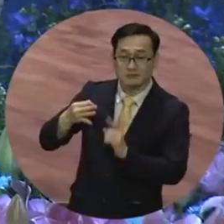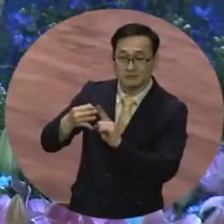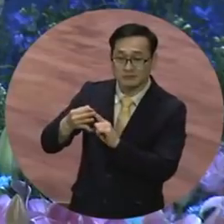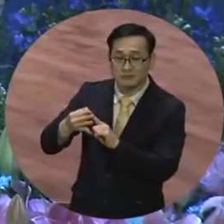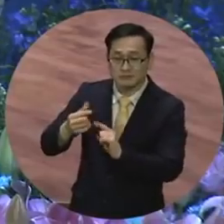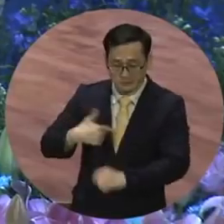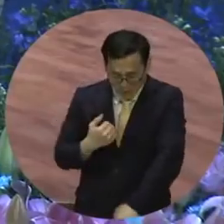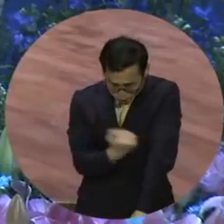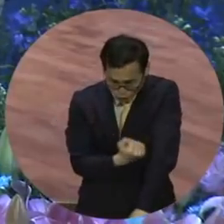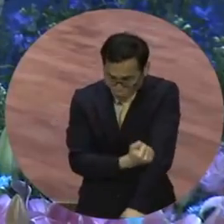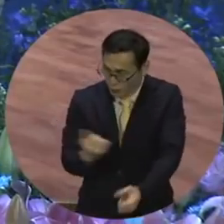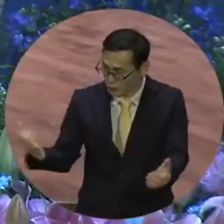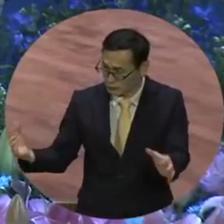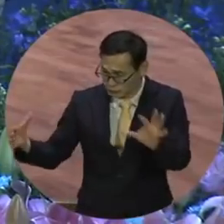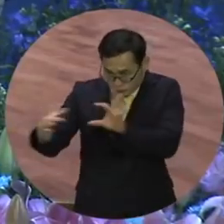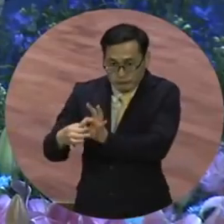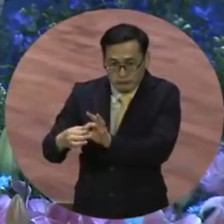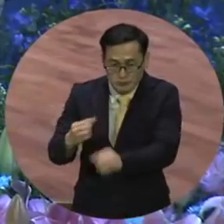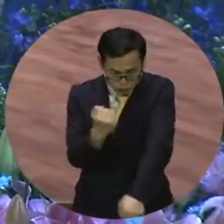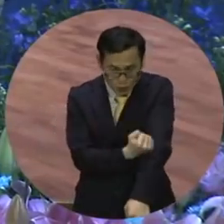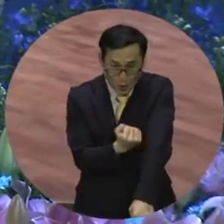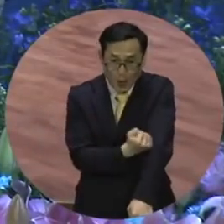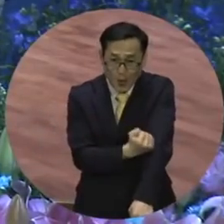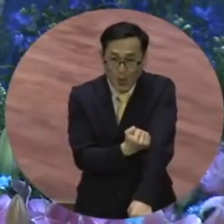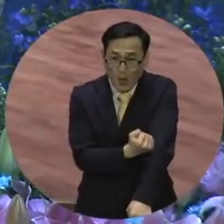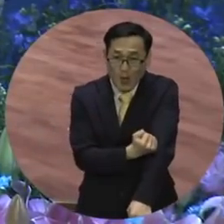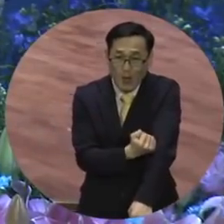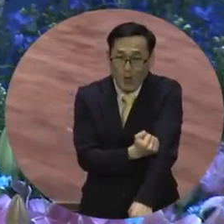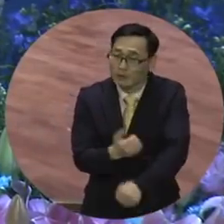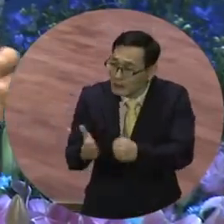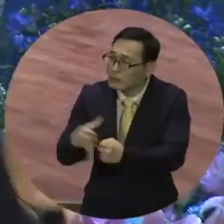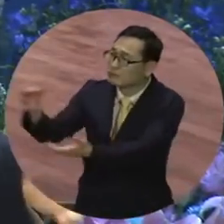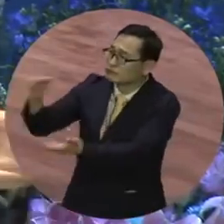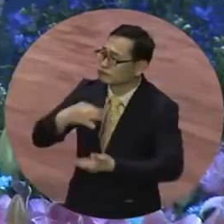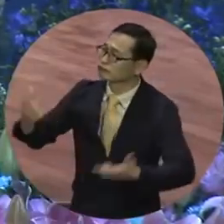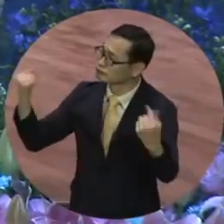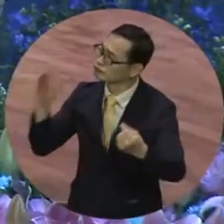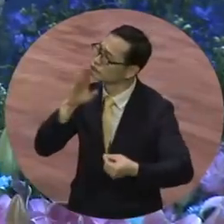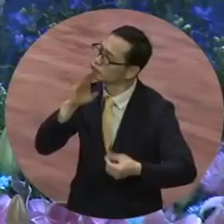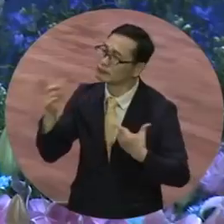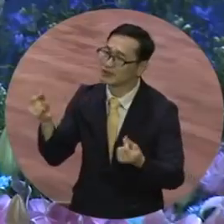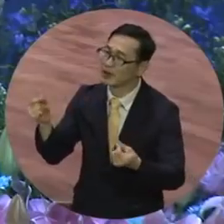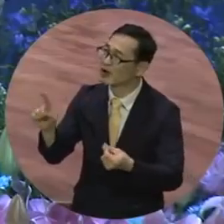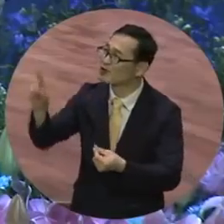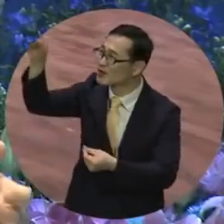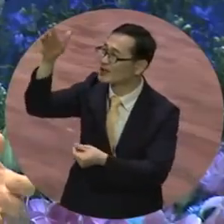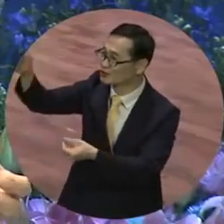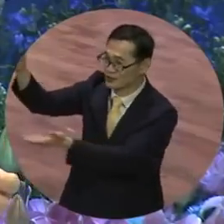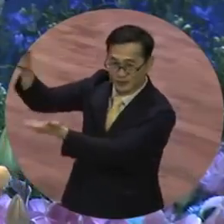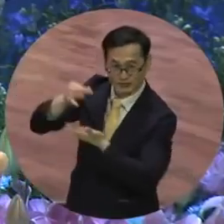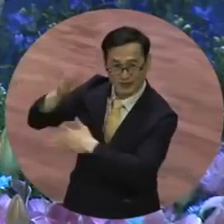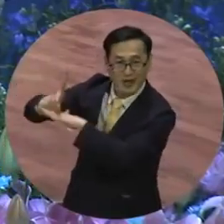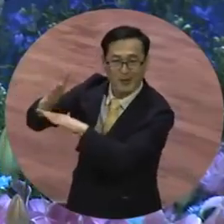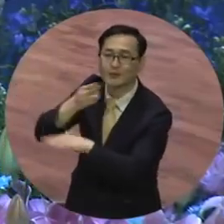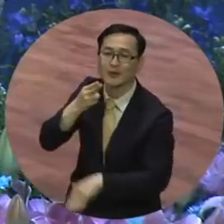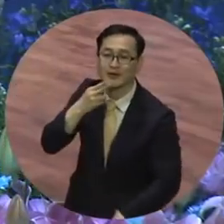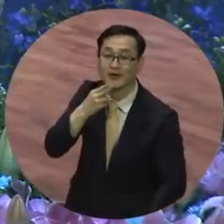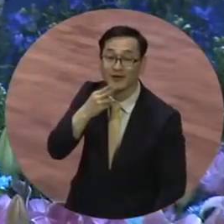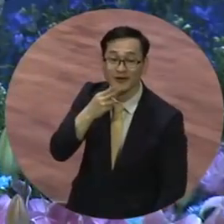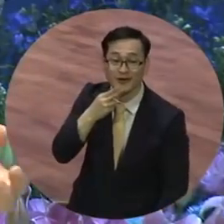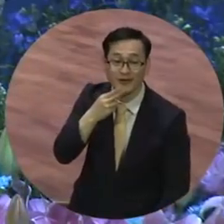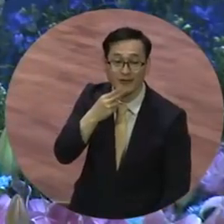받으면 조금도 그 주인에게 고맙고 감사한 거 없어요. 내가 일한 대가인데 뭐. 일한 내 삭슬 받는